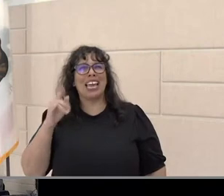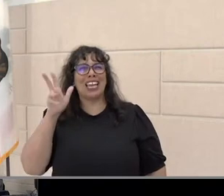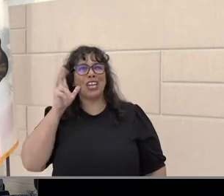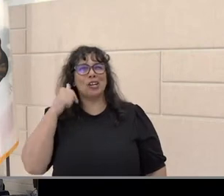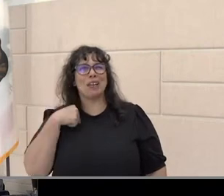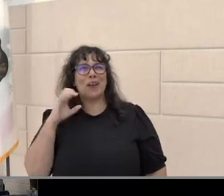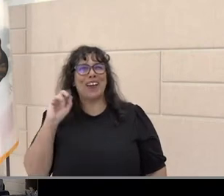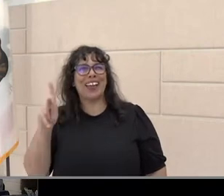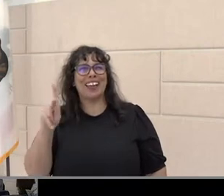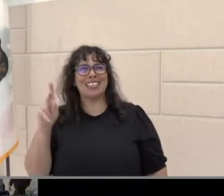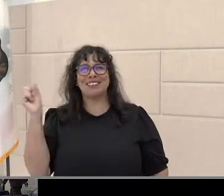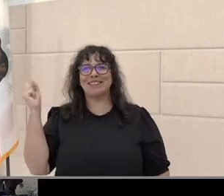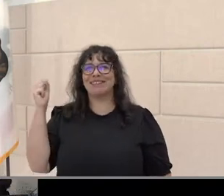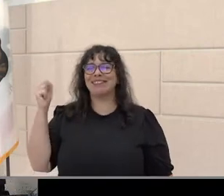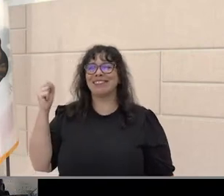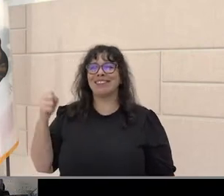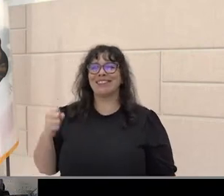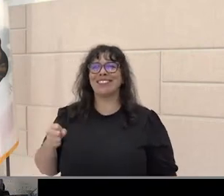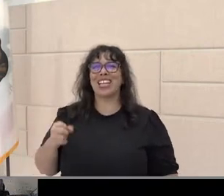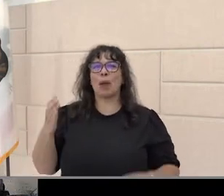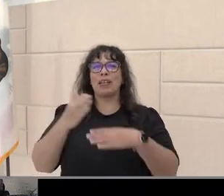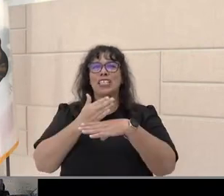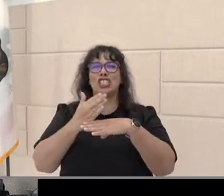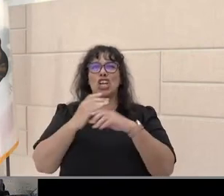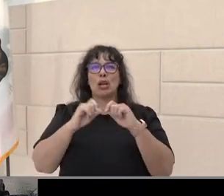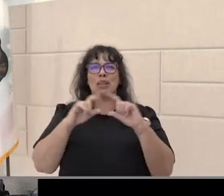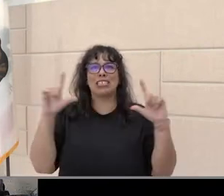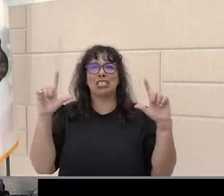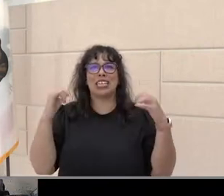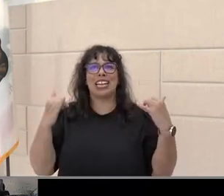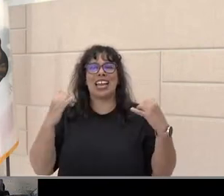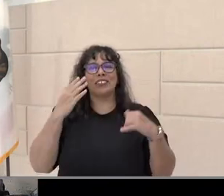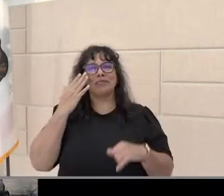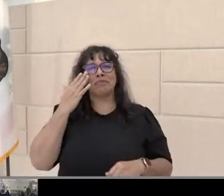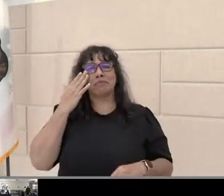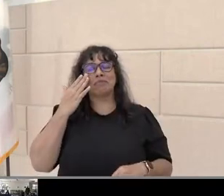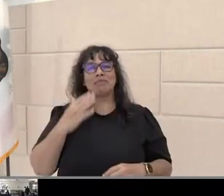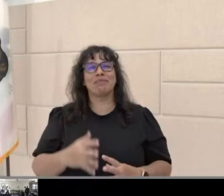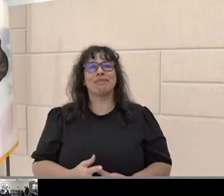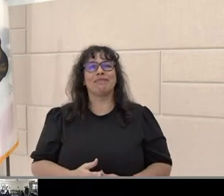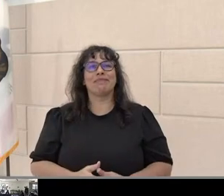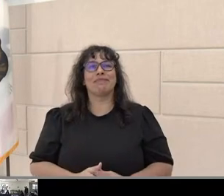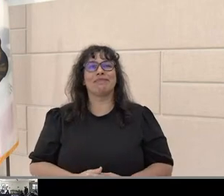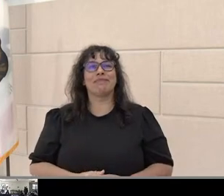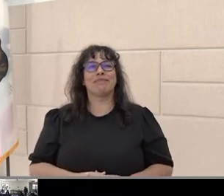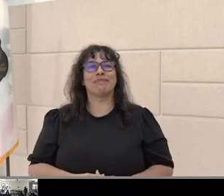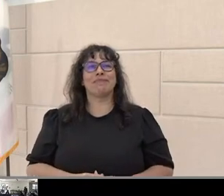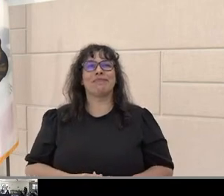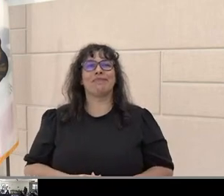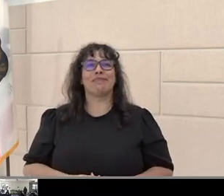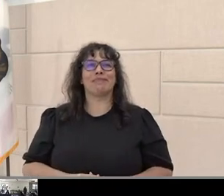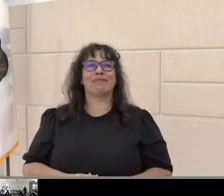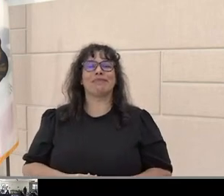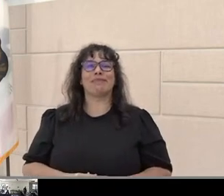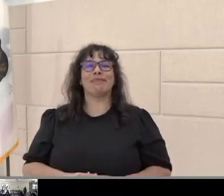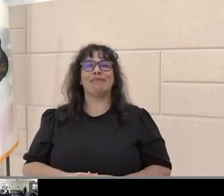យូមីតើស្ដាប់ខ្ញុំឬទេខ្ញុំនឹងចែករំលែកទៅលើអេក្រង់របស់ខ្ញុំ